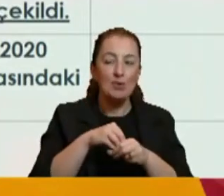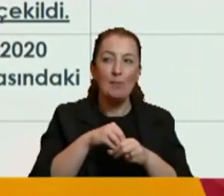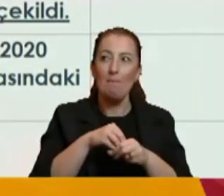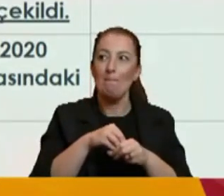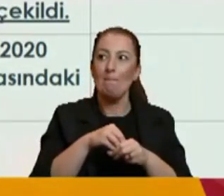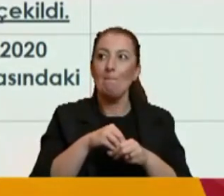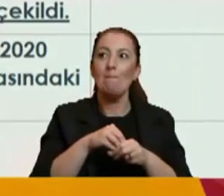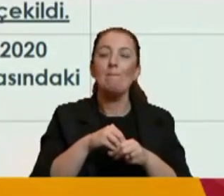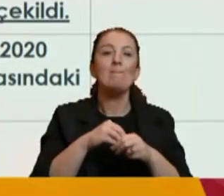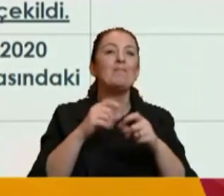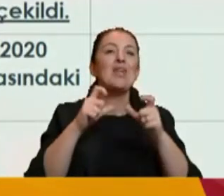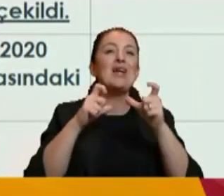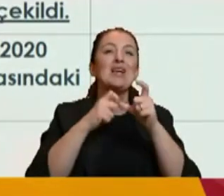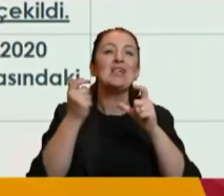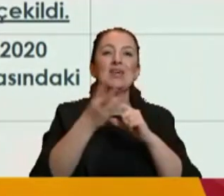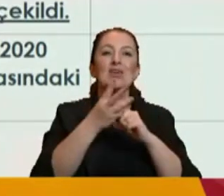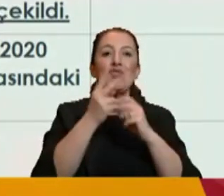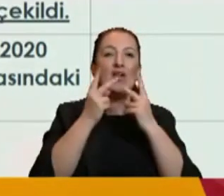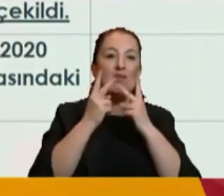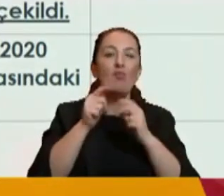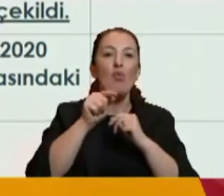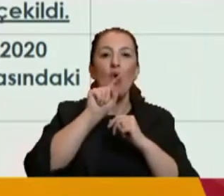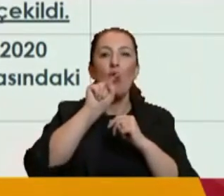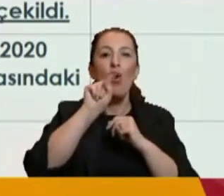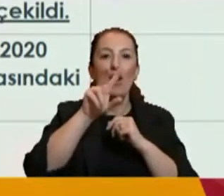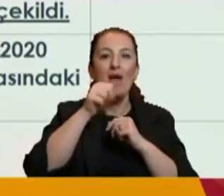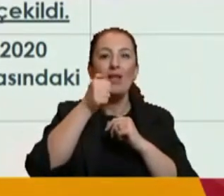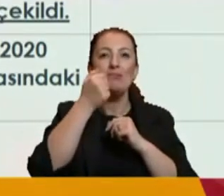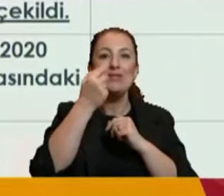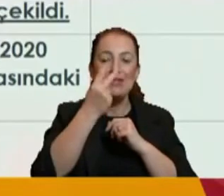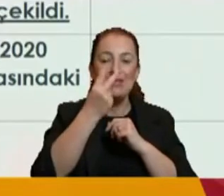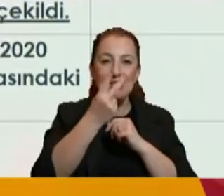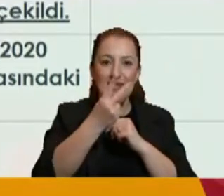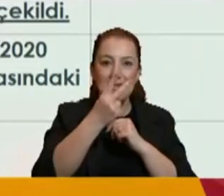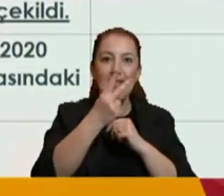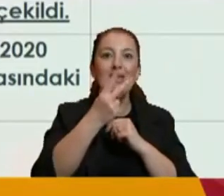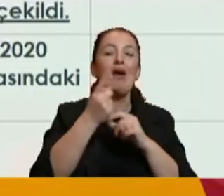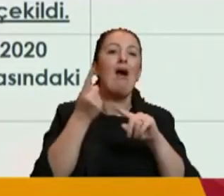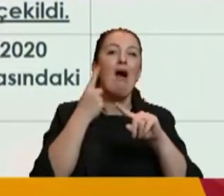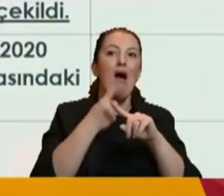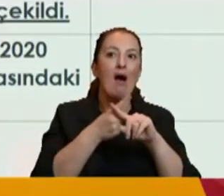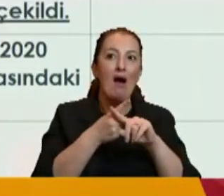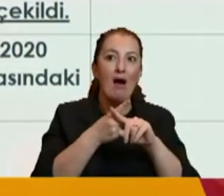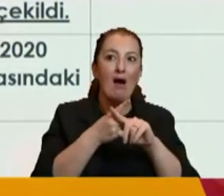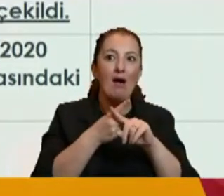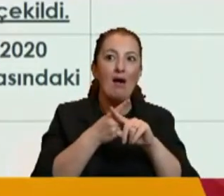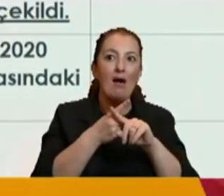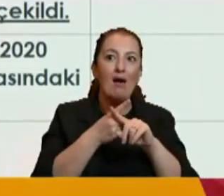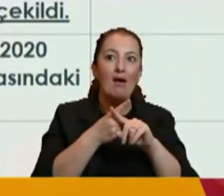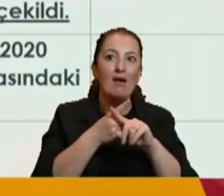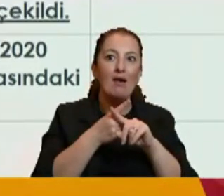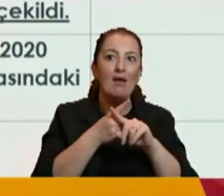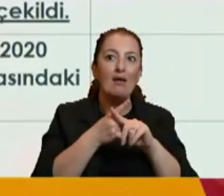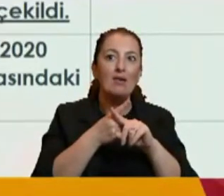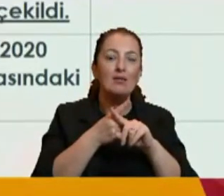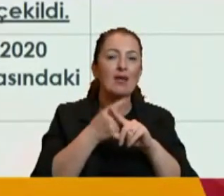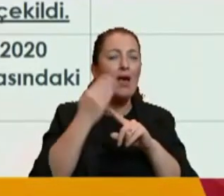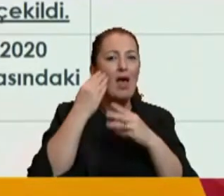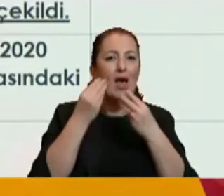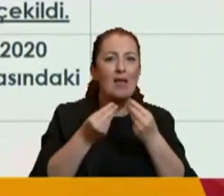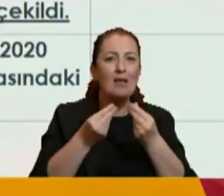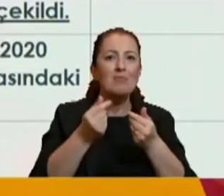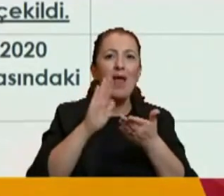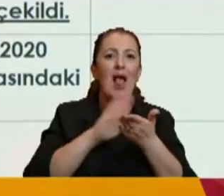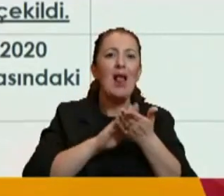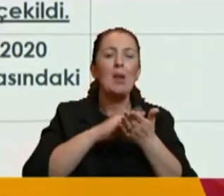Sayıştay tarafından bu 12 62 artış ermiş gitmiş Hiç Elimize bir A buradan